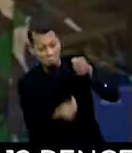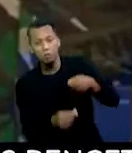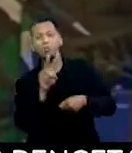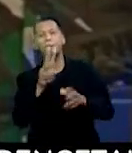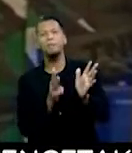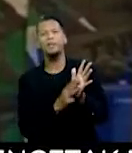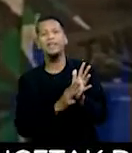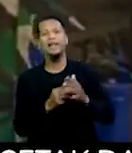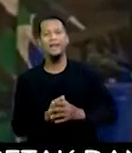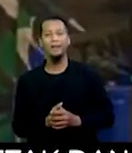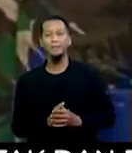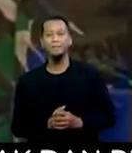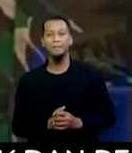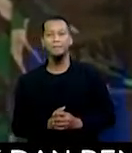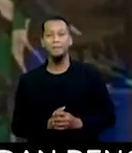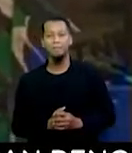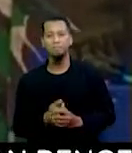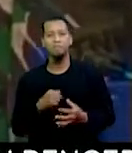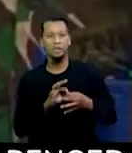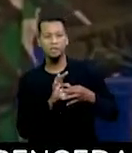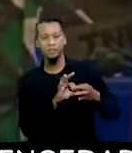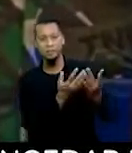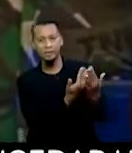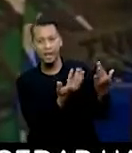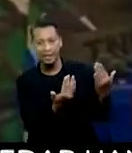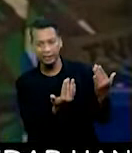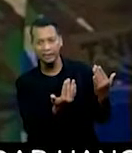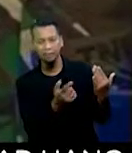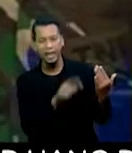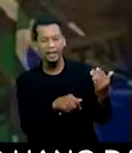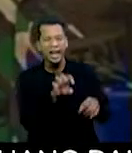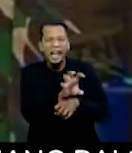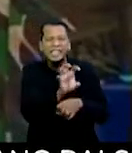Kita menemukannya berkat kerjasama dengan masyarakat menggunakan anjing pemburu.